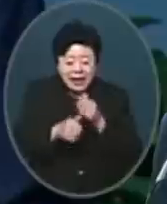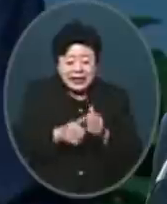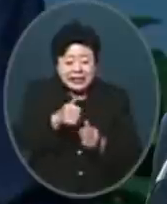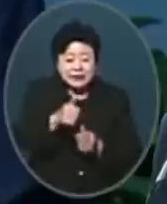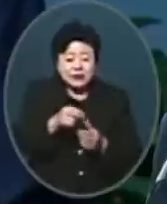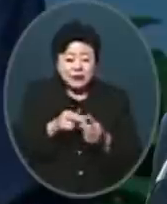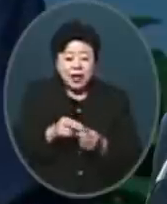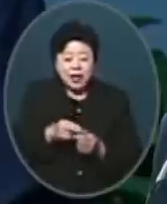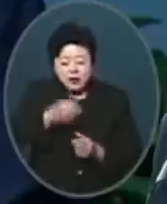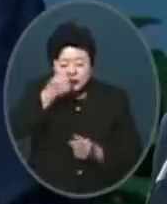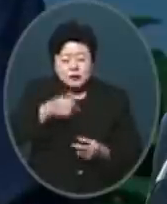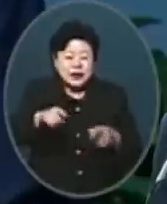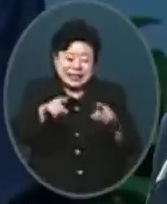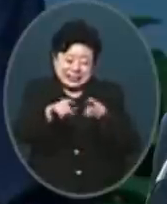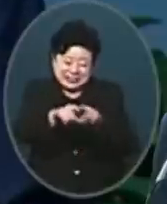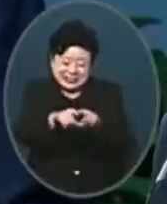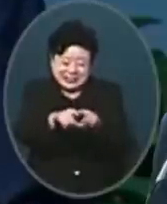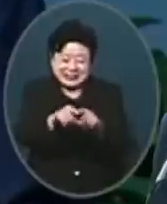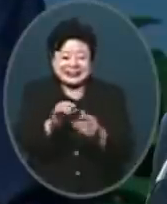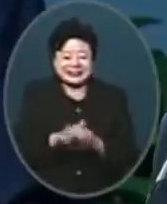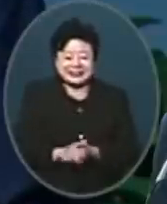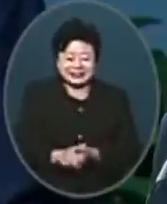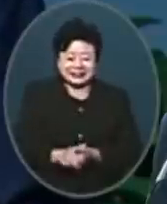하나님과 꿈을 같이 꾸고